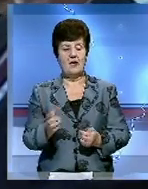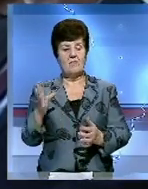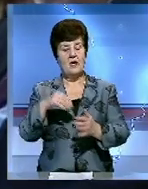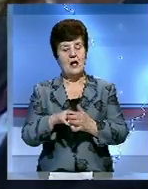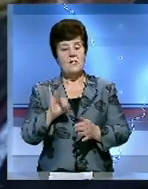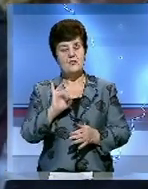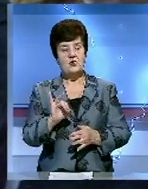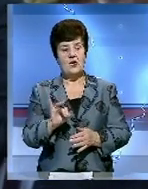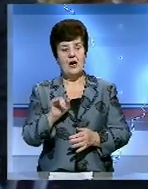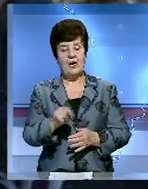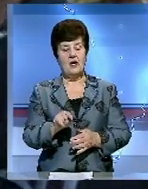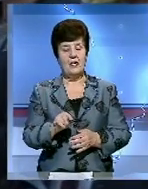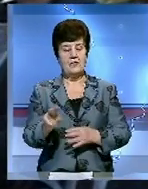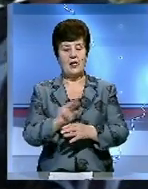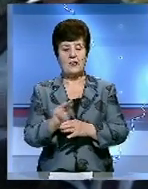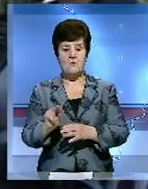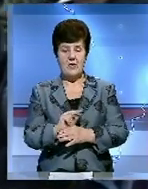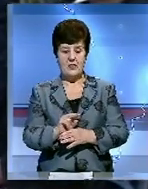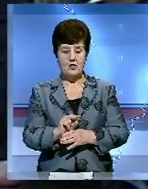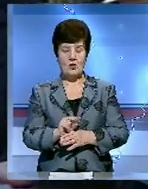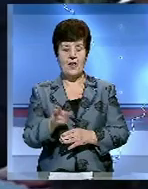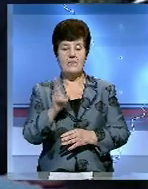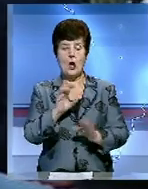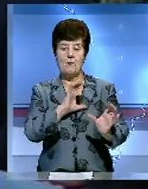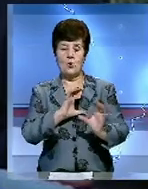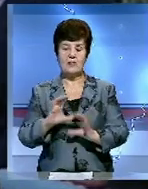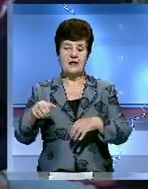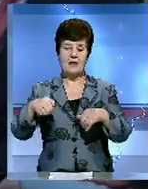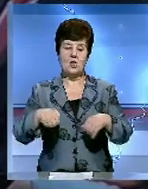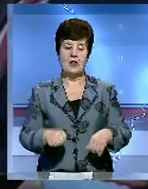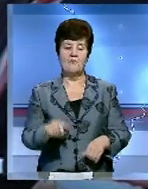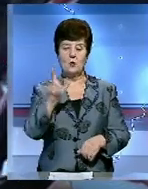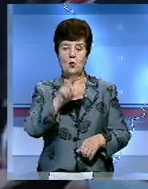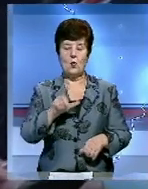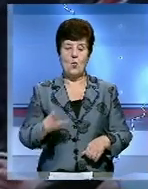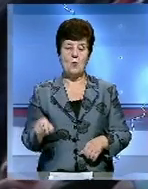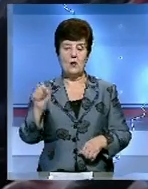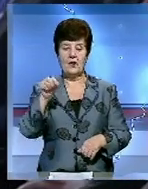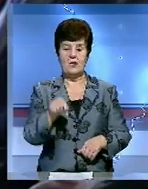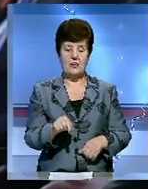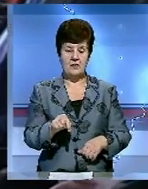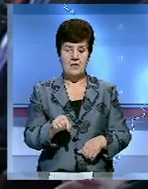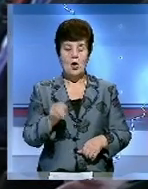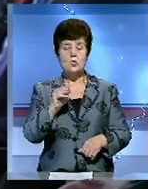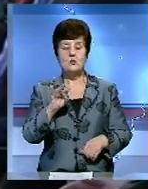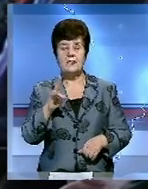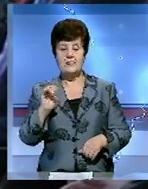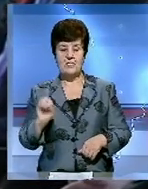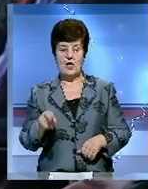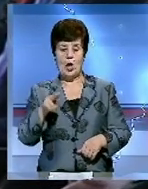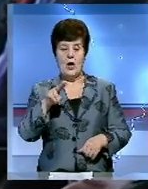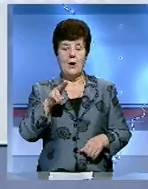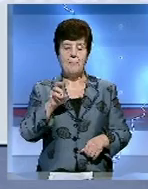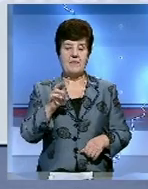relelor tratamente, de protecție a drepturilor omului în justiție penală și de protecție